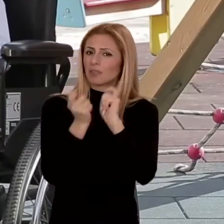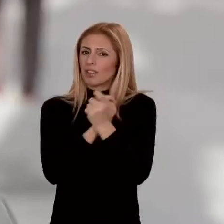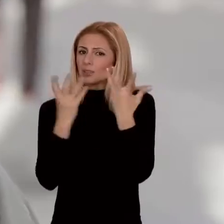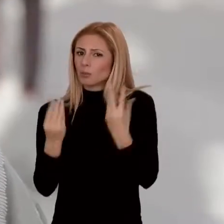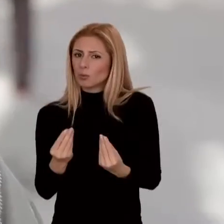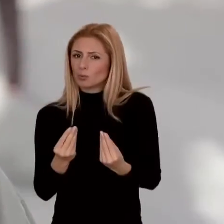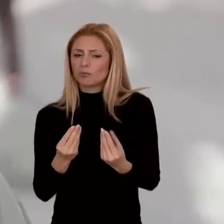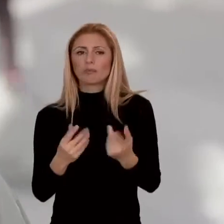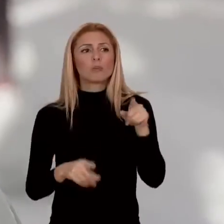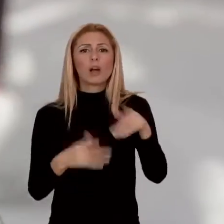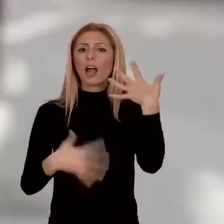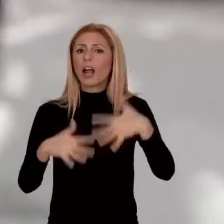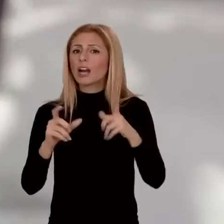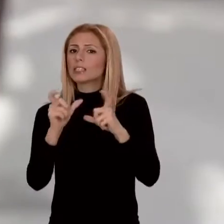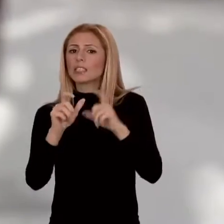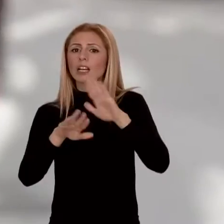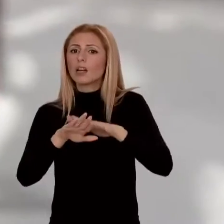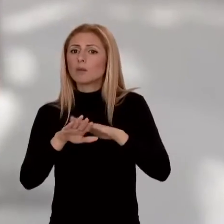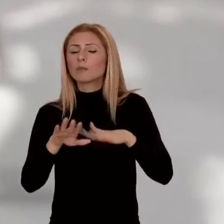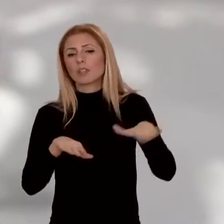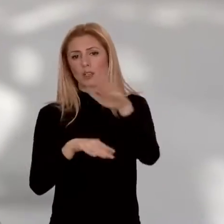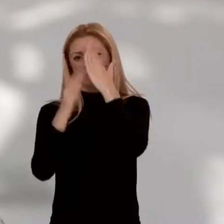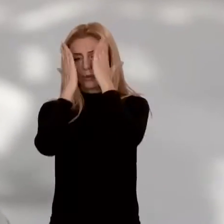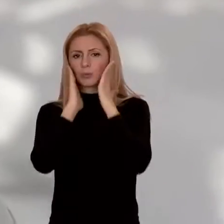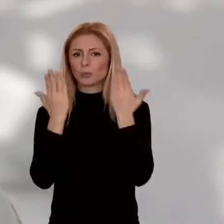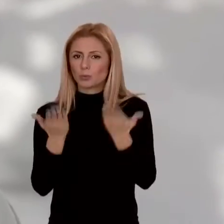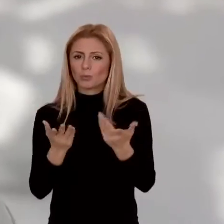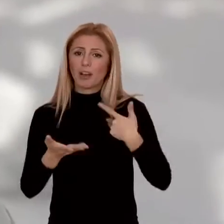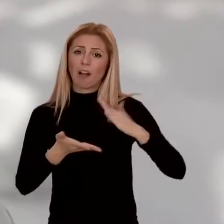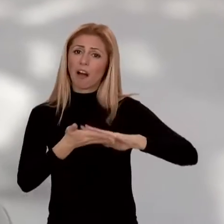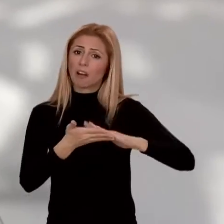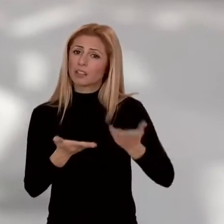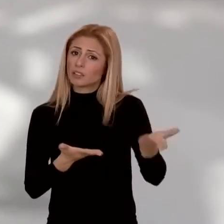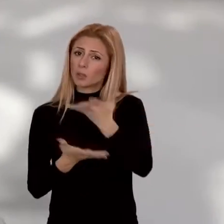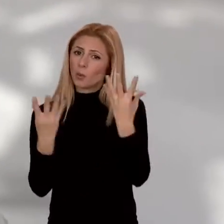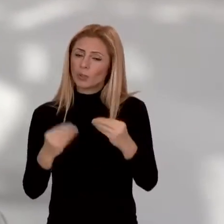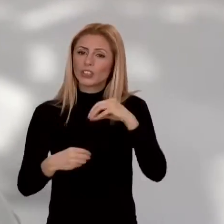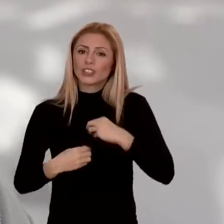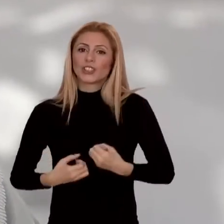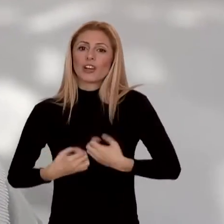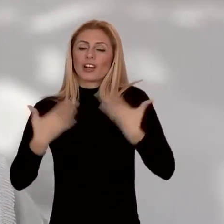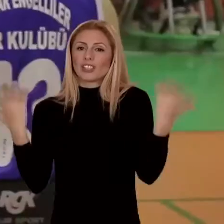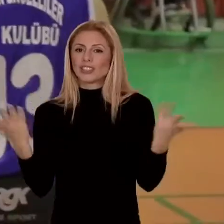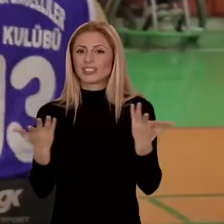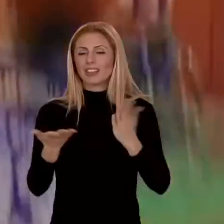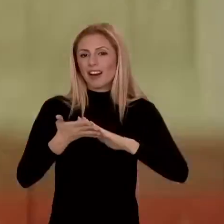diyebiliriz. Engelli Sarayı yapandan Allah razı olsun. Mustafa'nın arkadaşları oldu, içi açıldı, bir çevresi